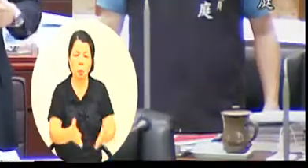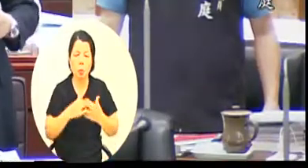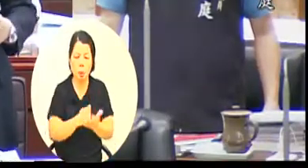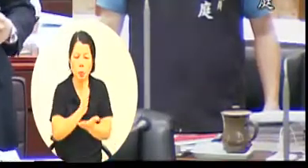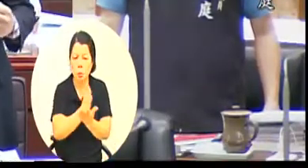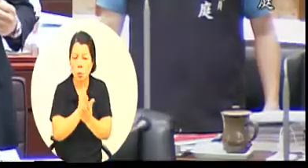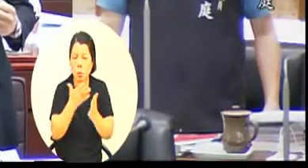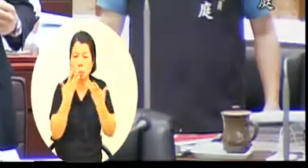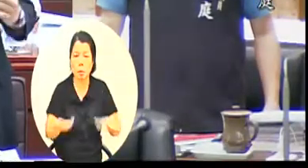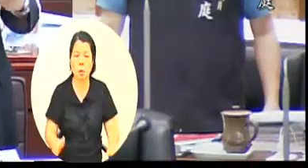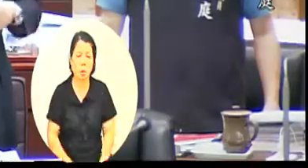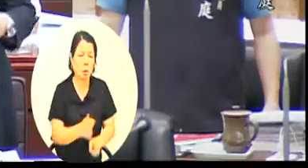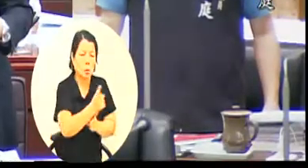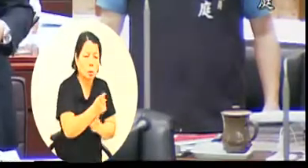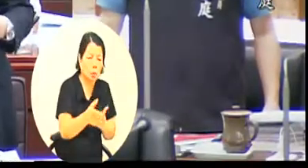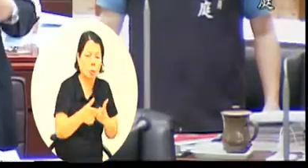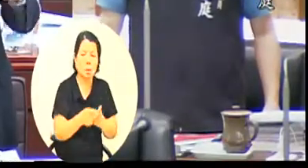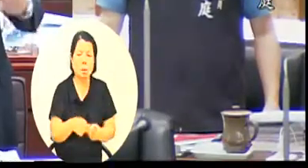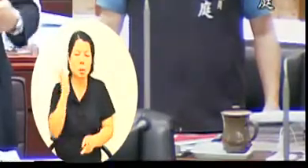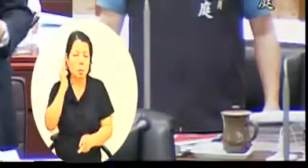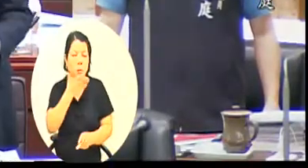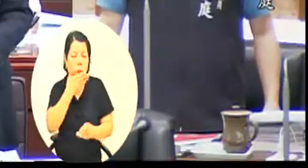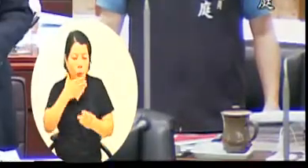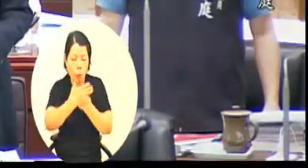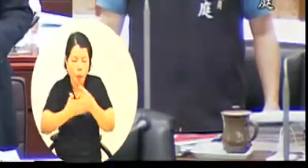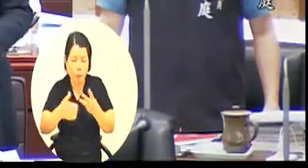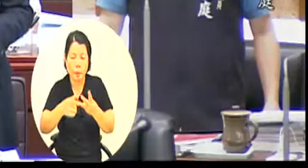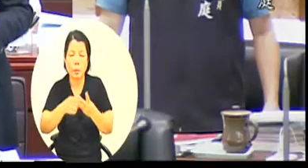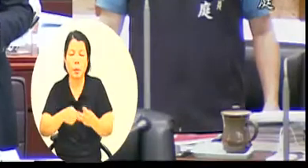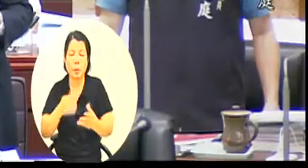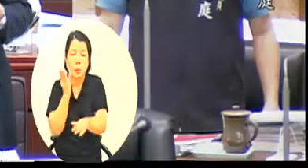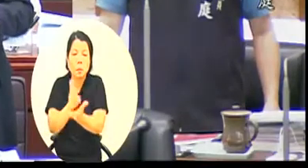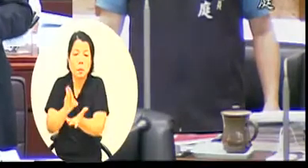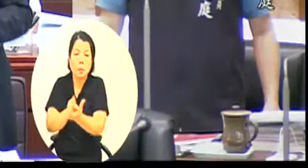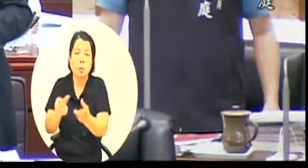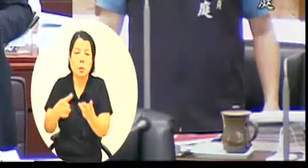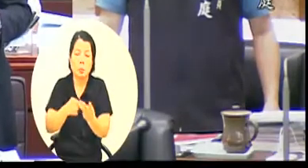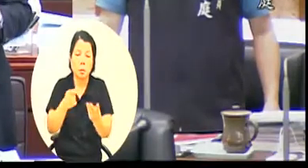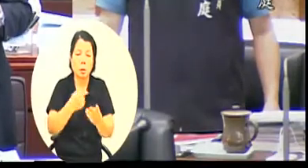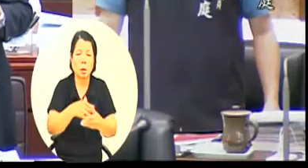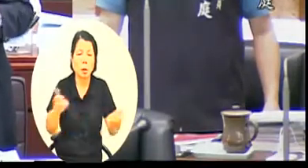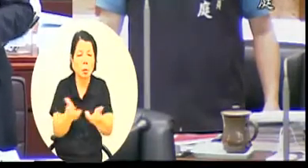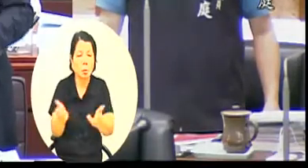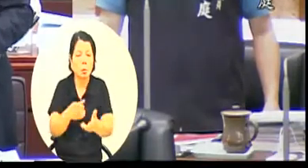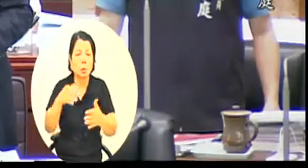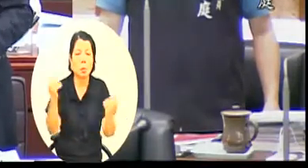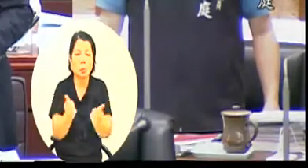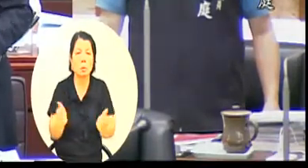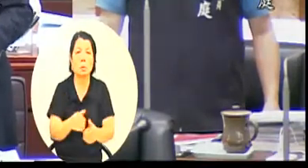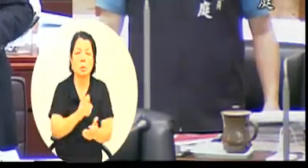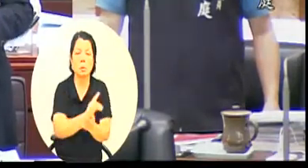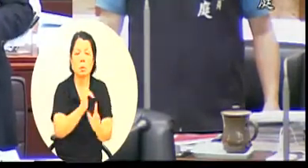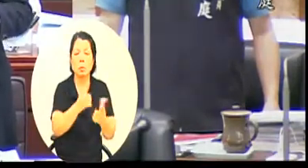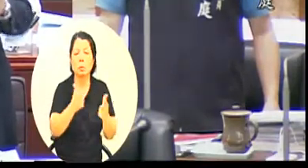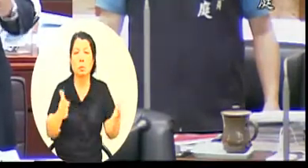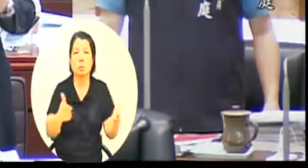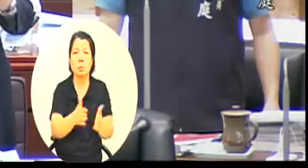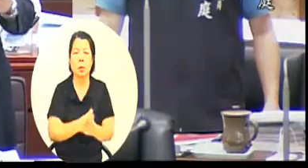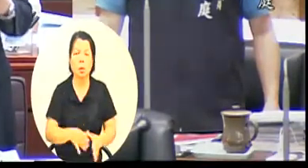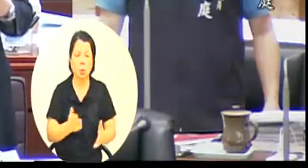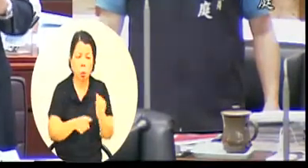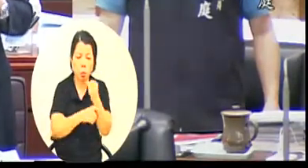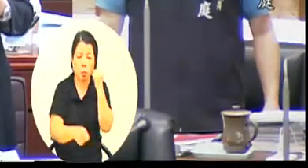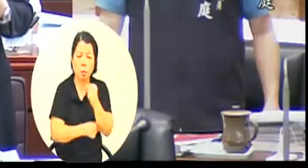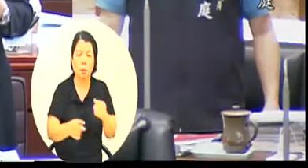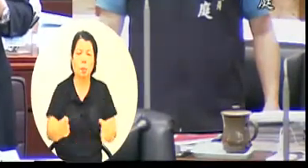你有消防的，你有水保的问题，你有停车的问题，那还有一些是建筑上面的问题等等，那当然还有一些中央的法规之间